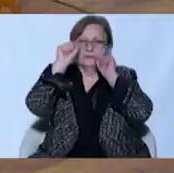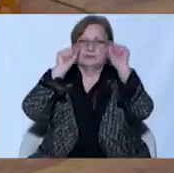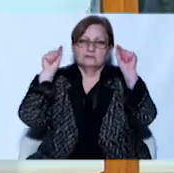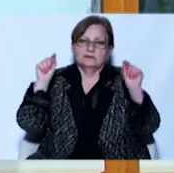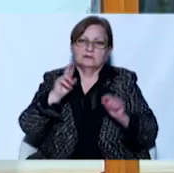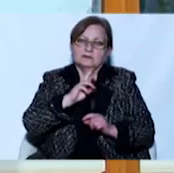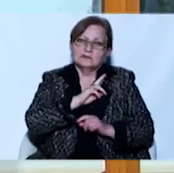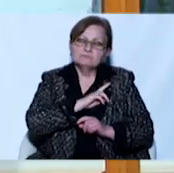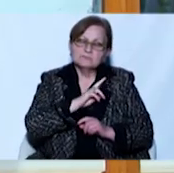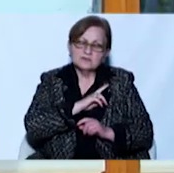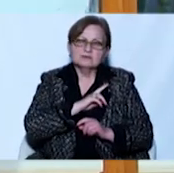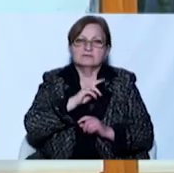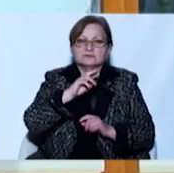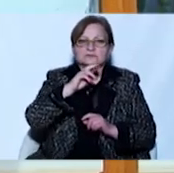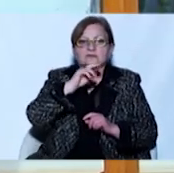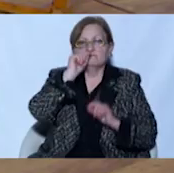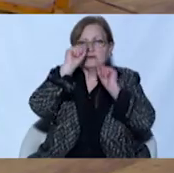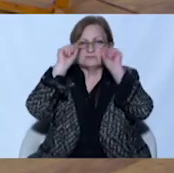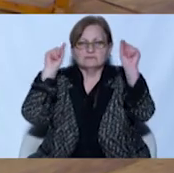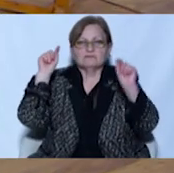მიყვარს ვარსკვლავებიანი ცა.